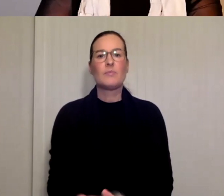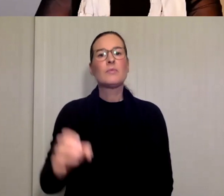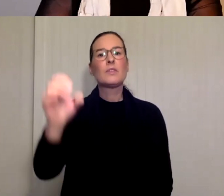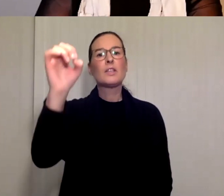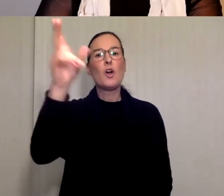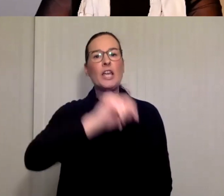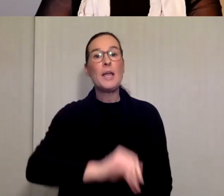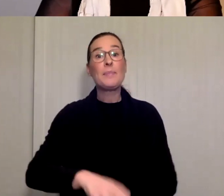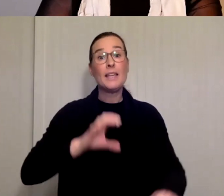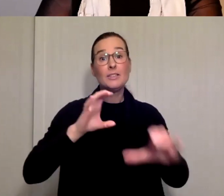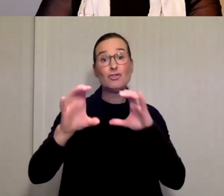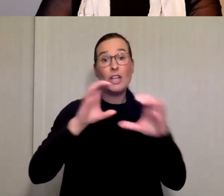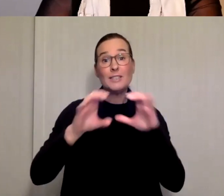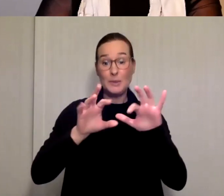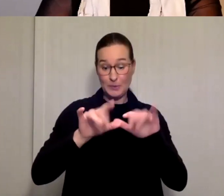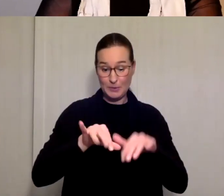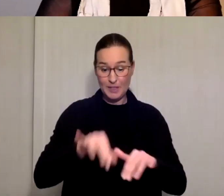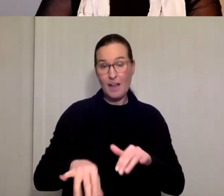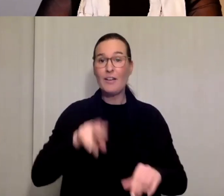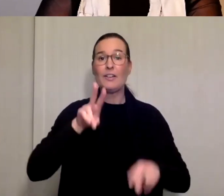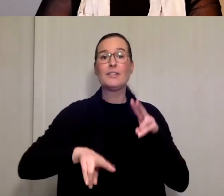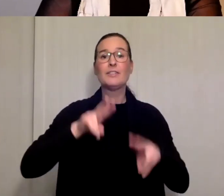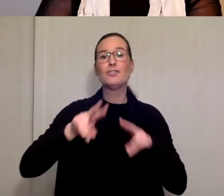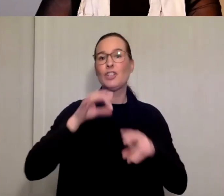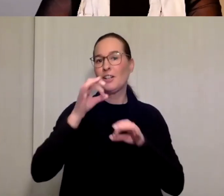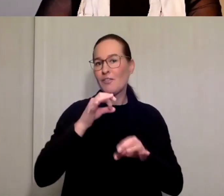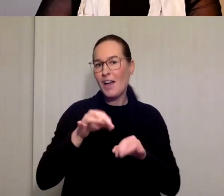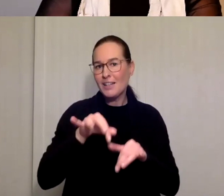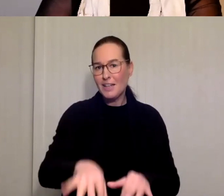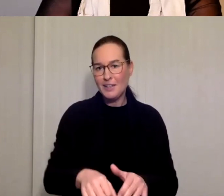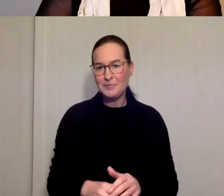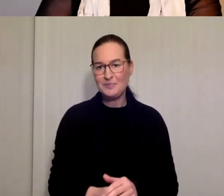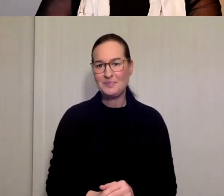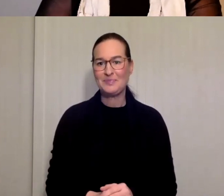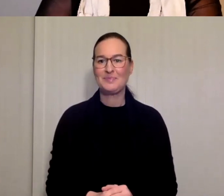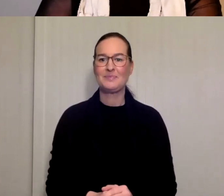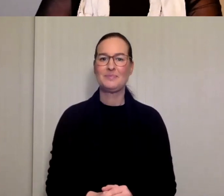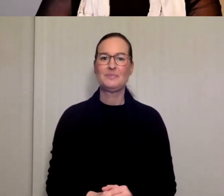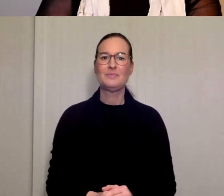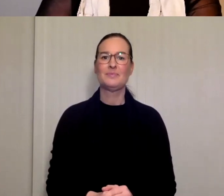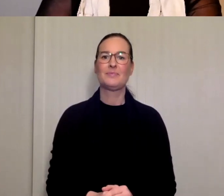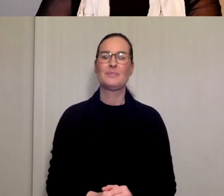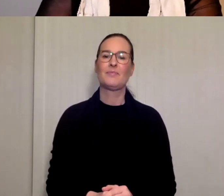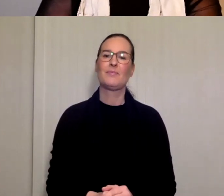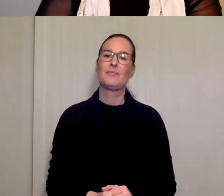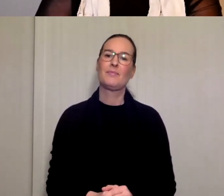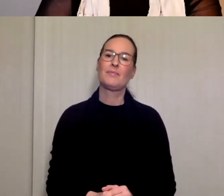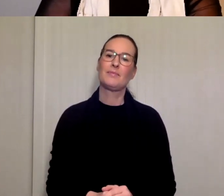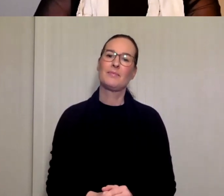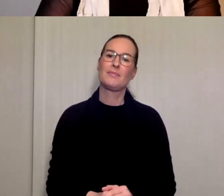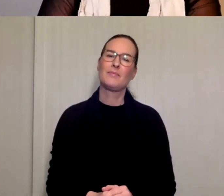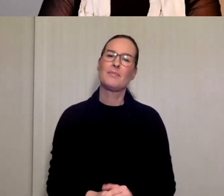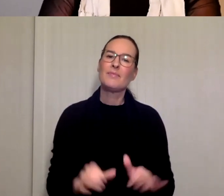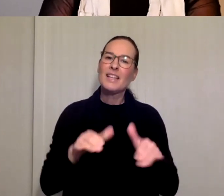Chatrunde laufen verschiedene Fragen auf, bevor wir gleich nochmal direkt auf die kommenden Feiertage zu sprechen kommen. Gibt